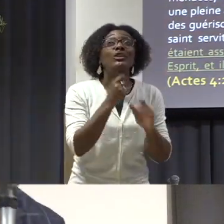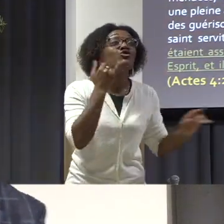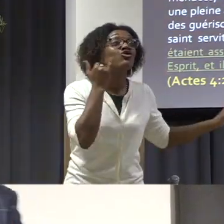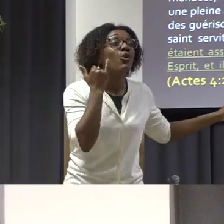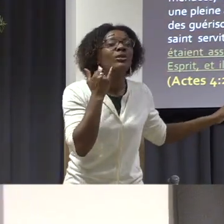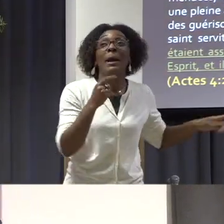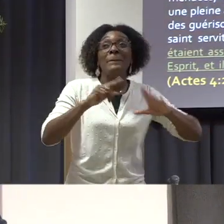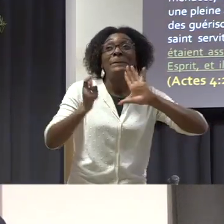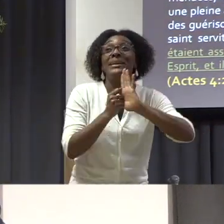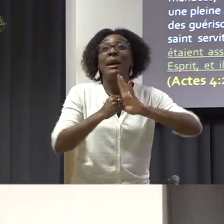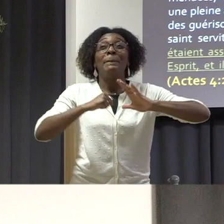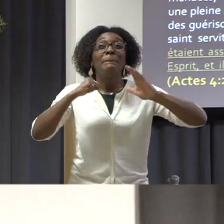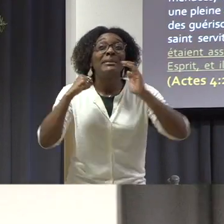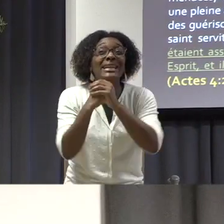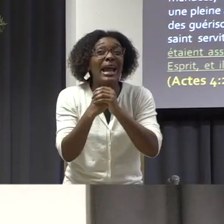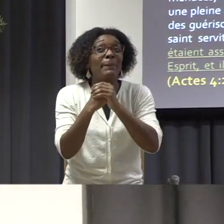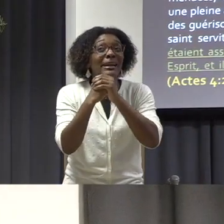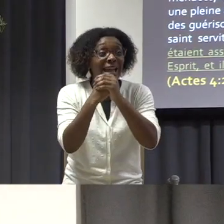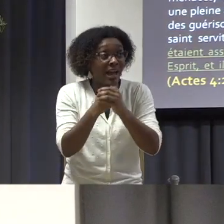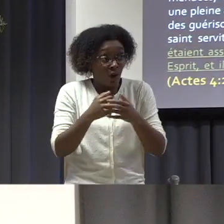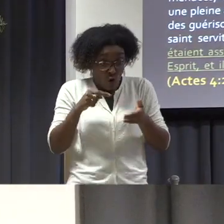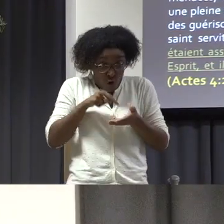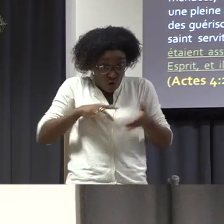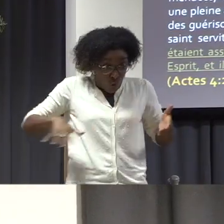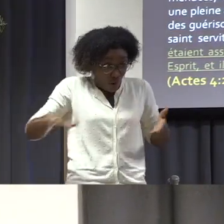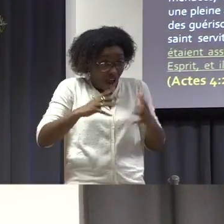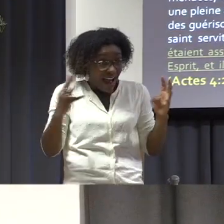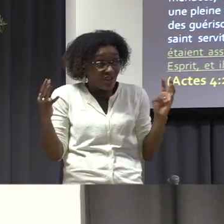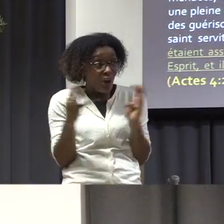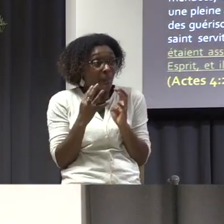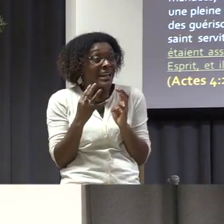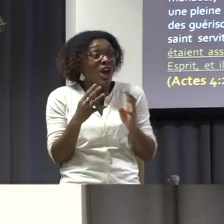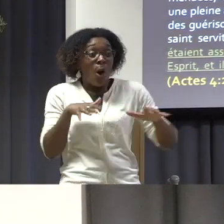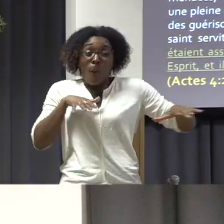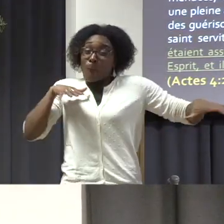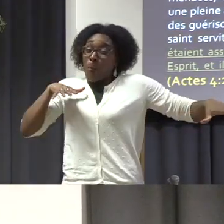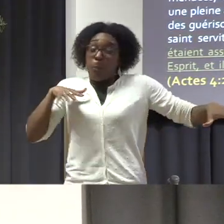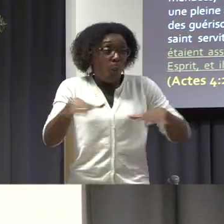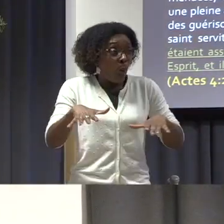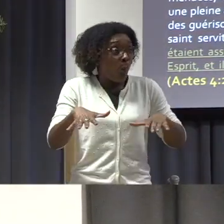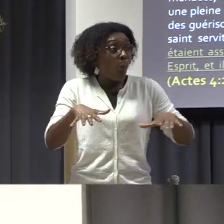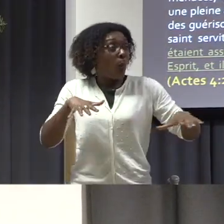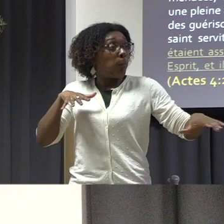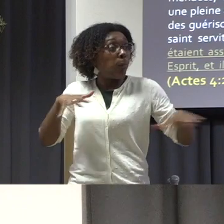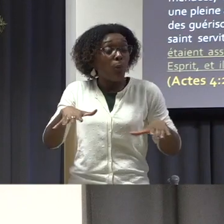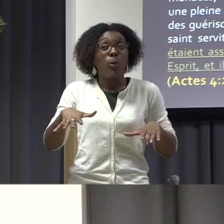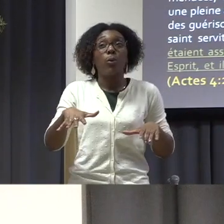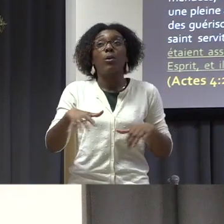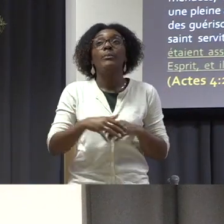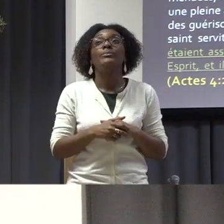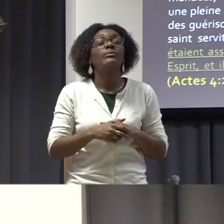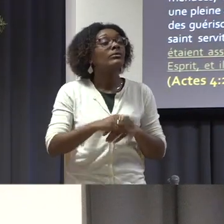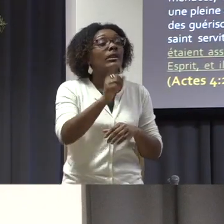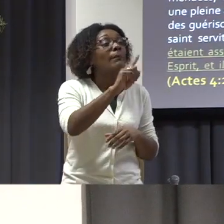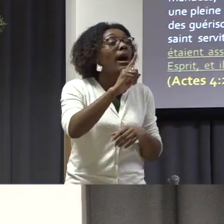mis rien qu'en février le lieu où ils étaient assemblés trembla c'est vraiment quand on pratique